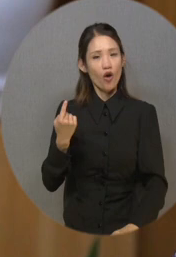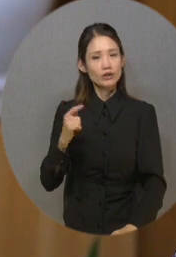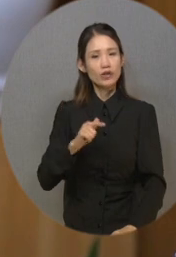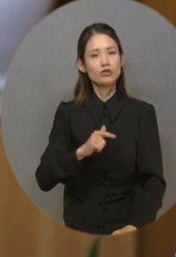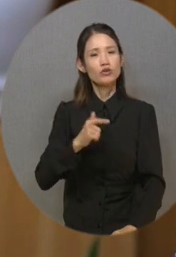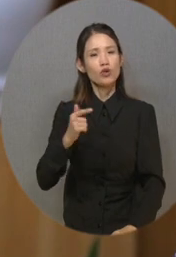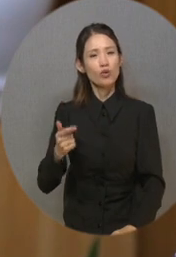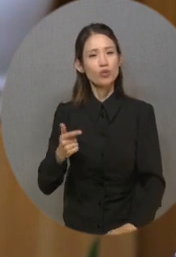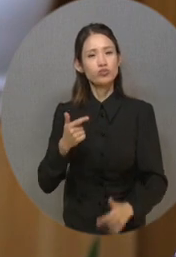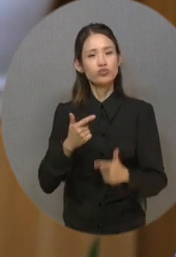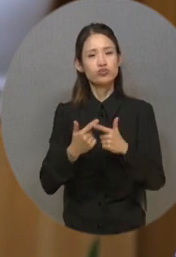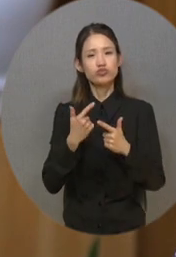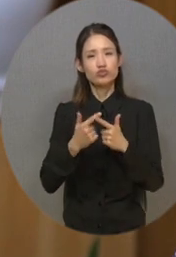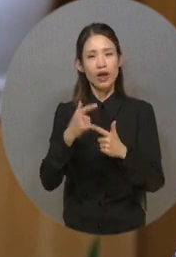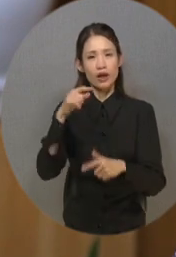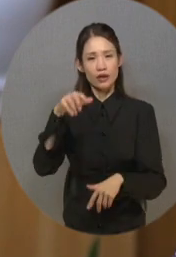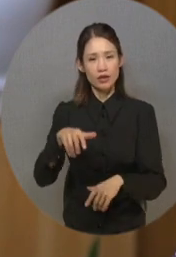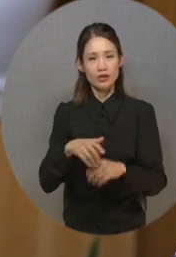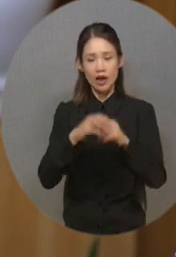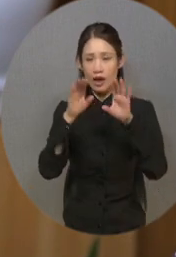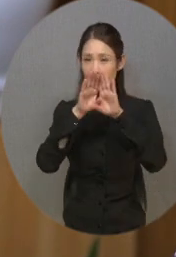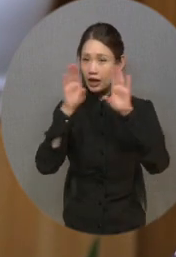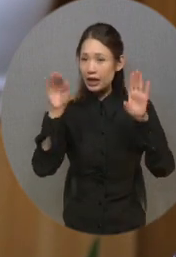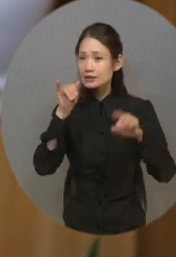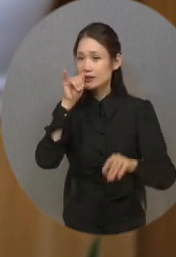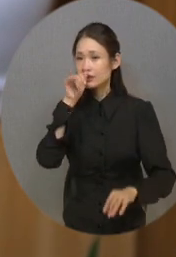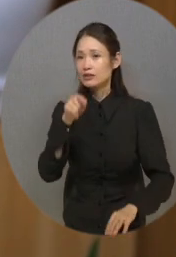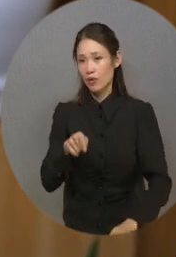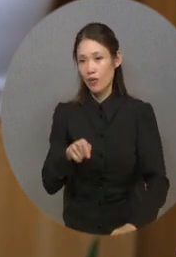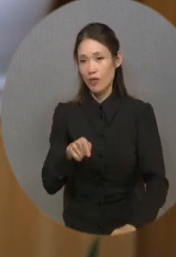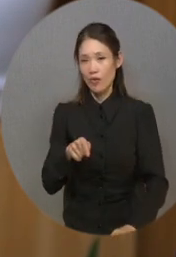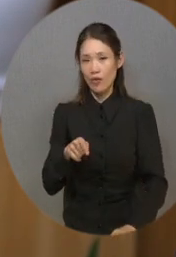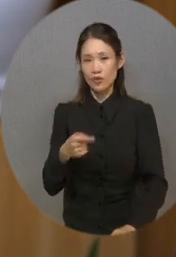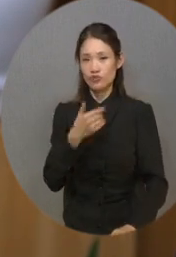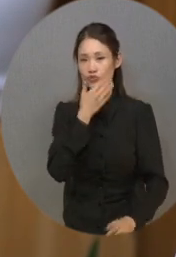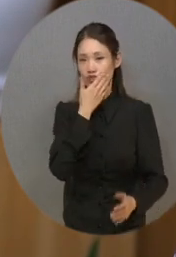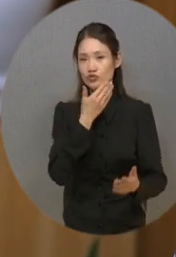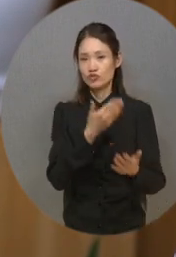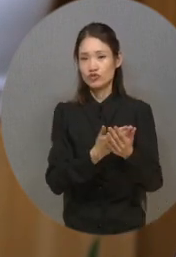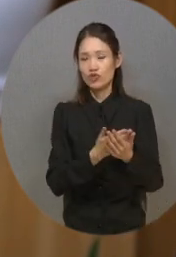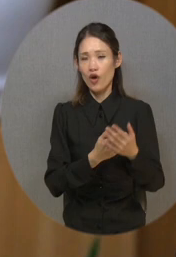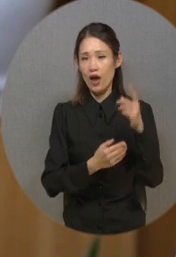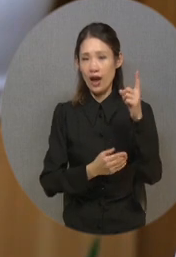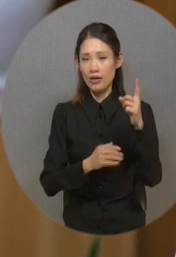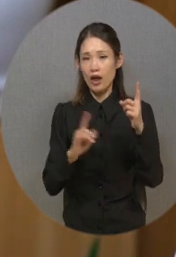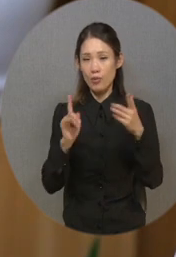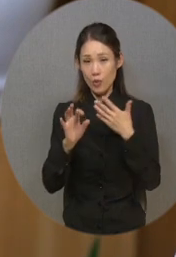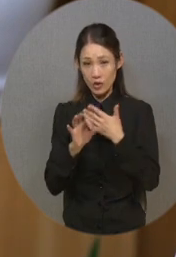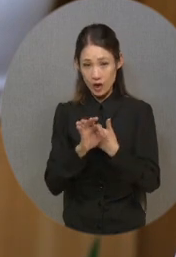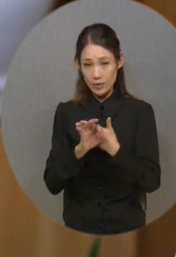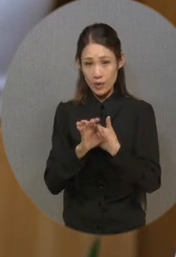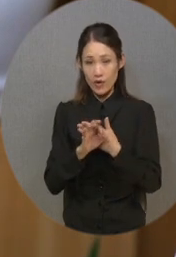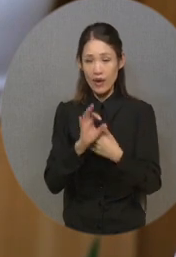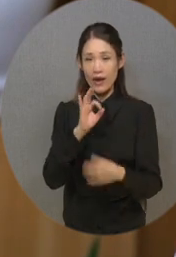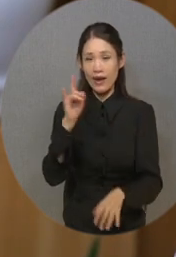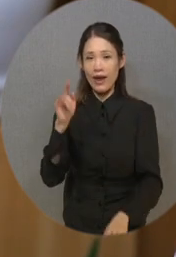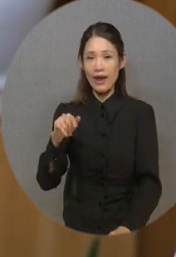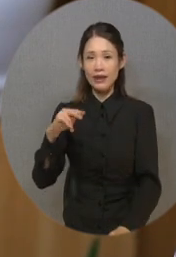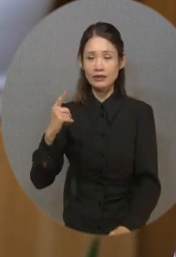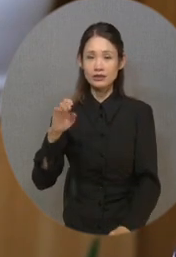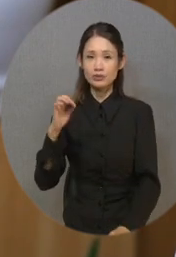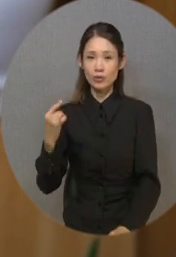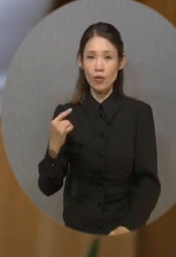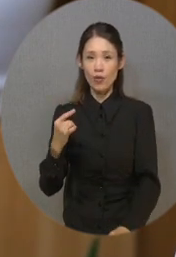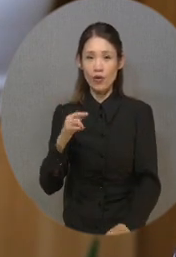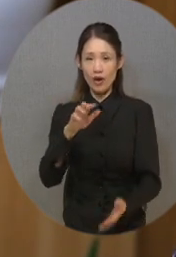저녁에 그 부산에서 개최를 한 겁니다. 그리고 안건은 딱 하나 어떻게 하면 엑스포가 유치될 수 있도록